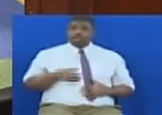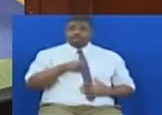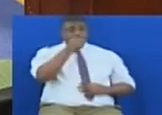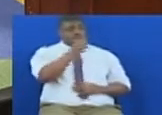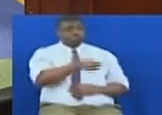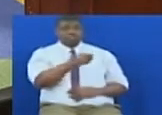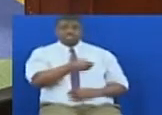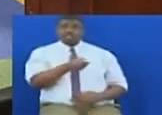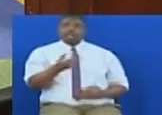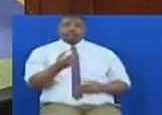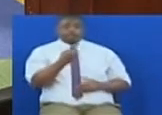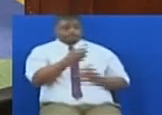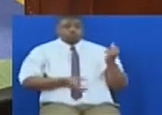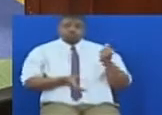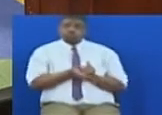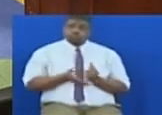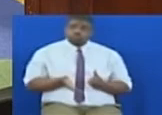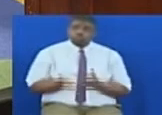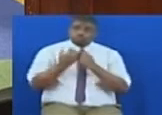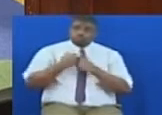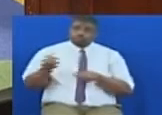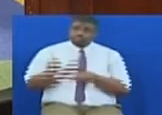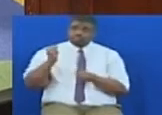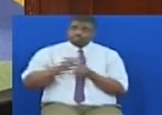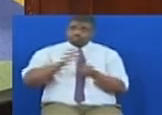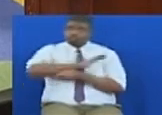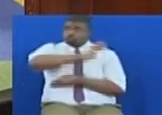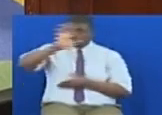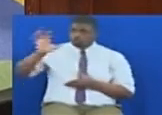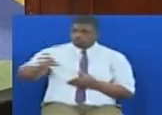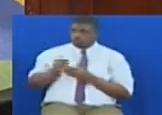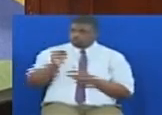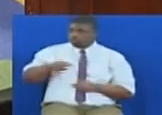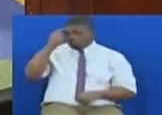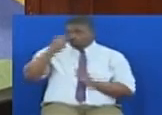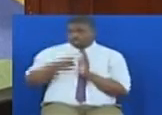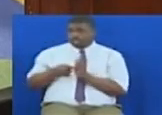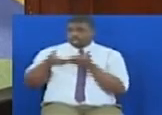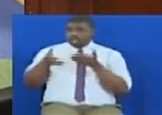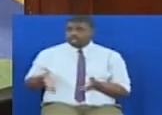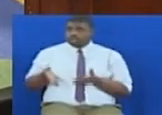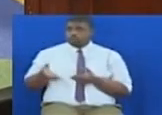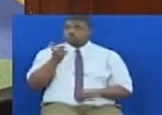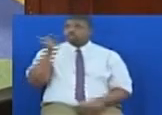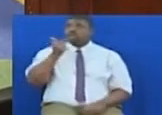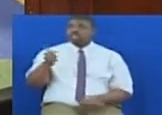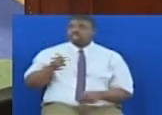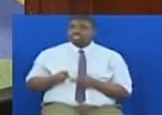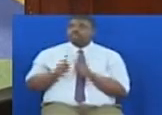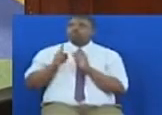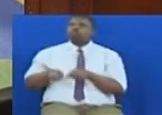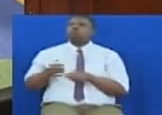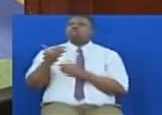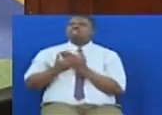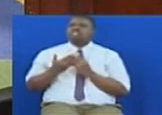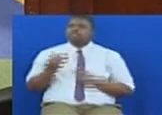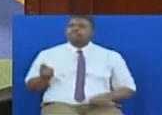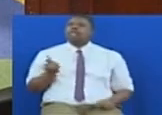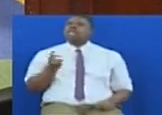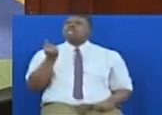sana rais kuweza kufanya hayo, na ndio maana leo Tanzania imekuwa nchi ya